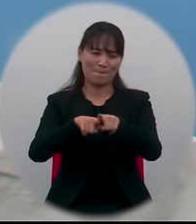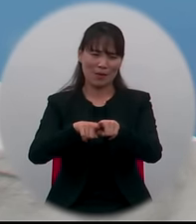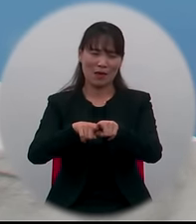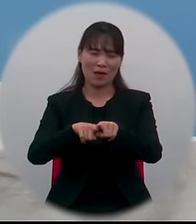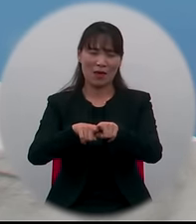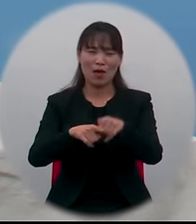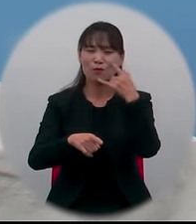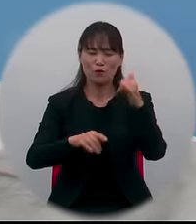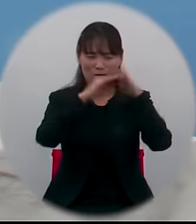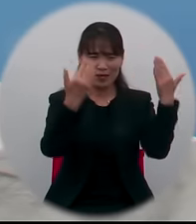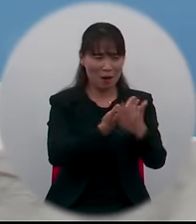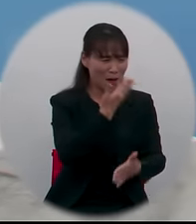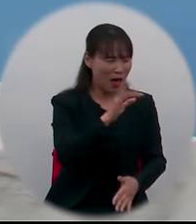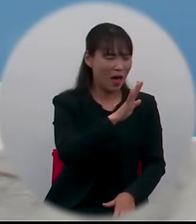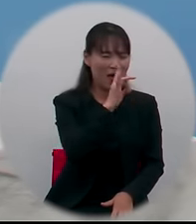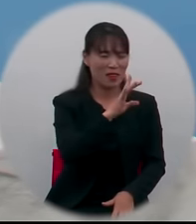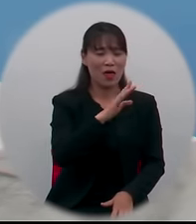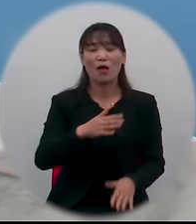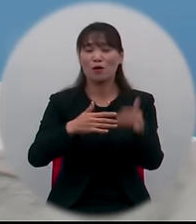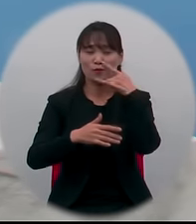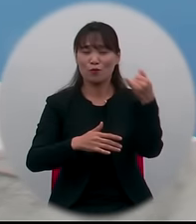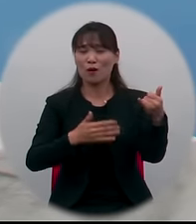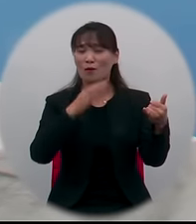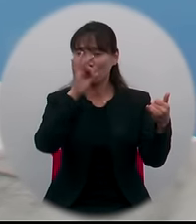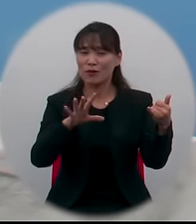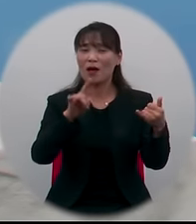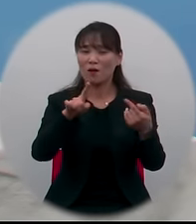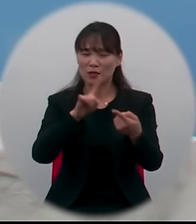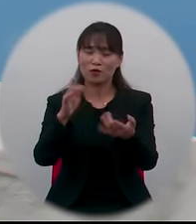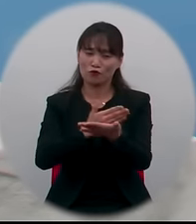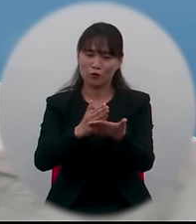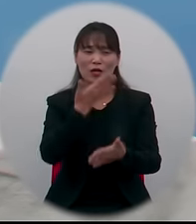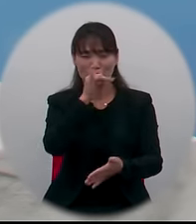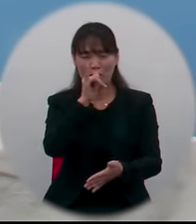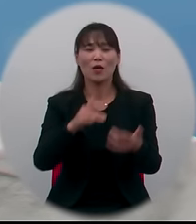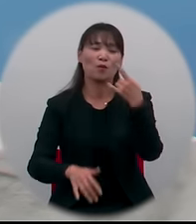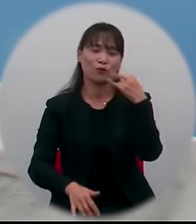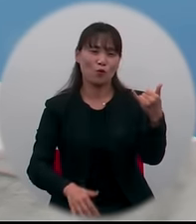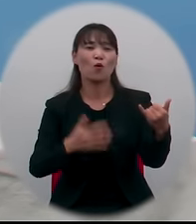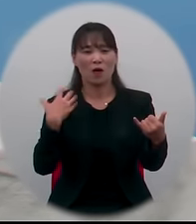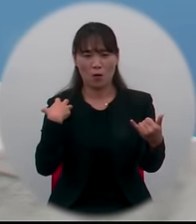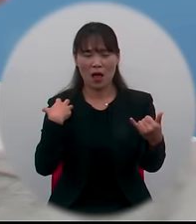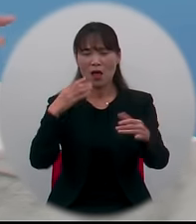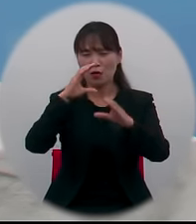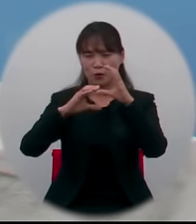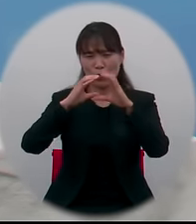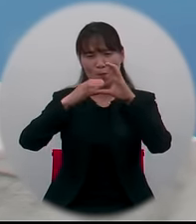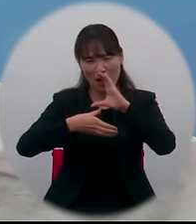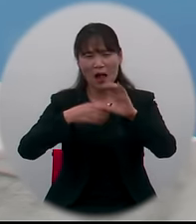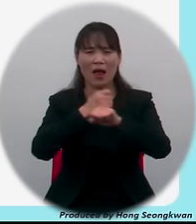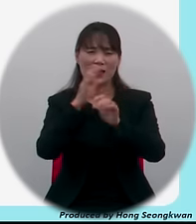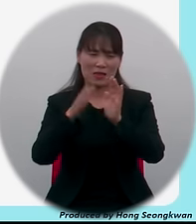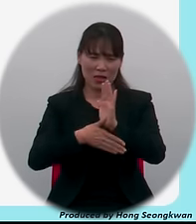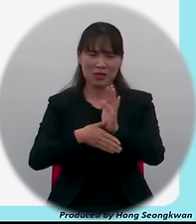전지전능하게 모든 것을 다 하는게 아니에요 부모가 할 수 있는 것과 할 수 없는 것을 구분하기 부모 역할이에요 그래서 이렇게 소통이